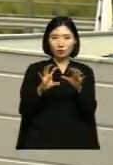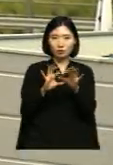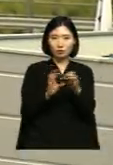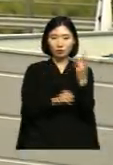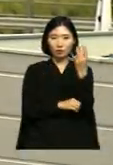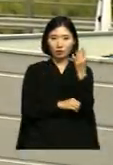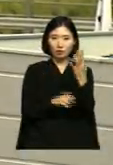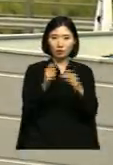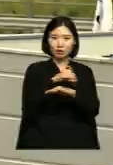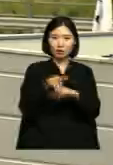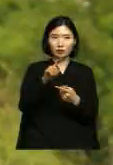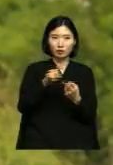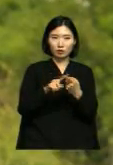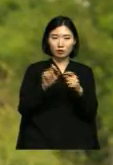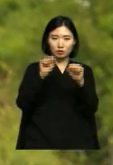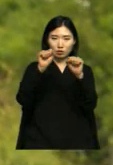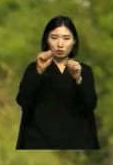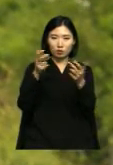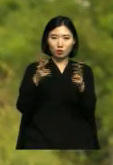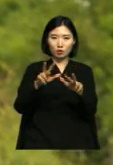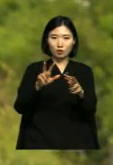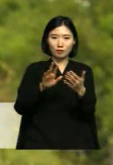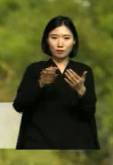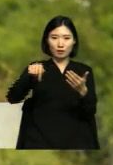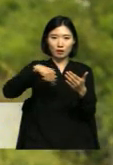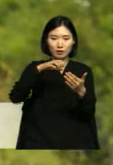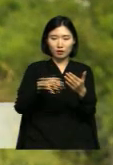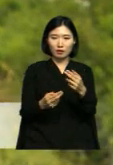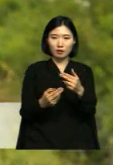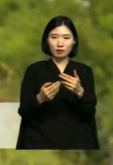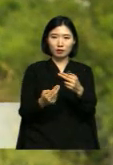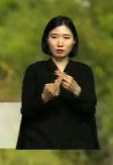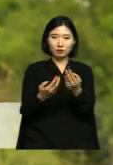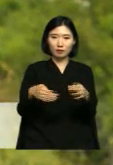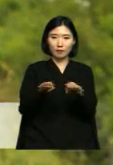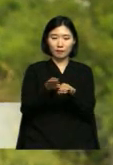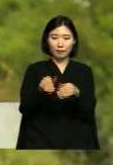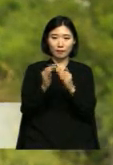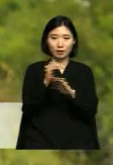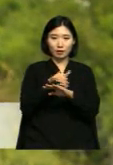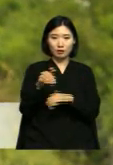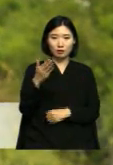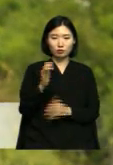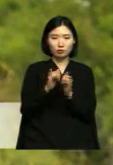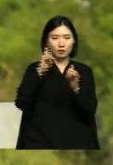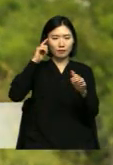원안대로 설악체육공원 부지 내에 LPG 저장 탱크를 설치할 계획이지만